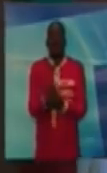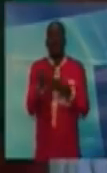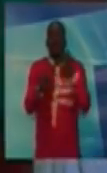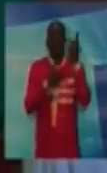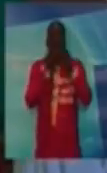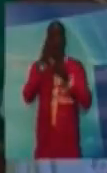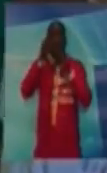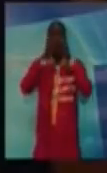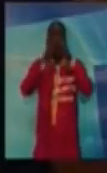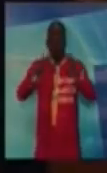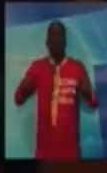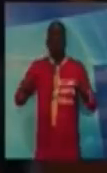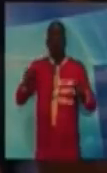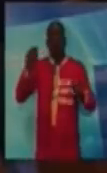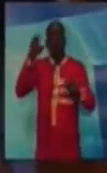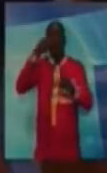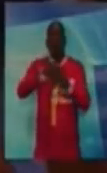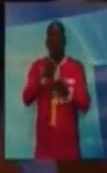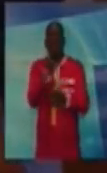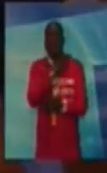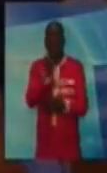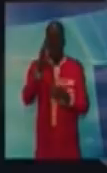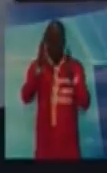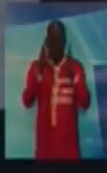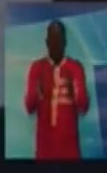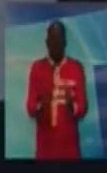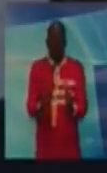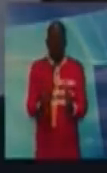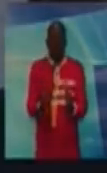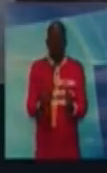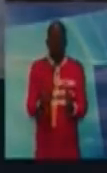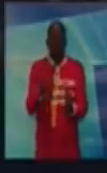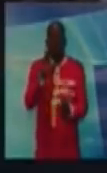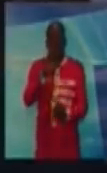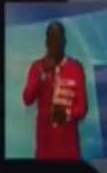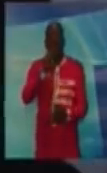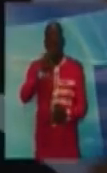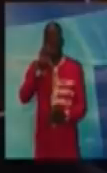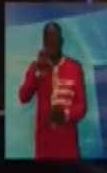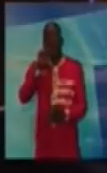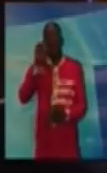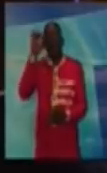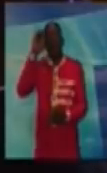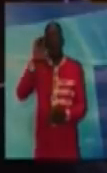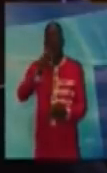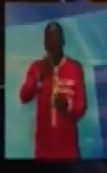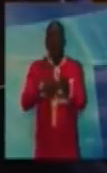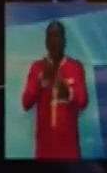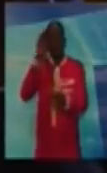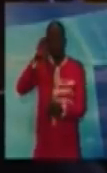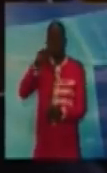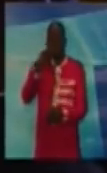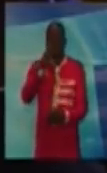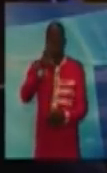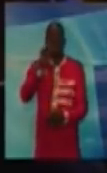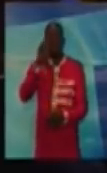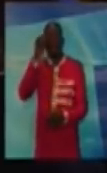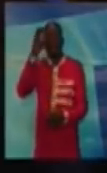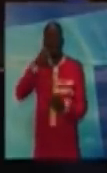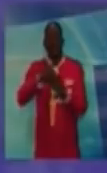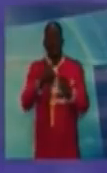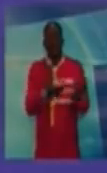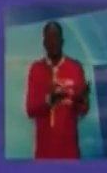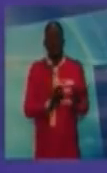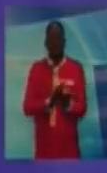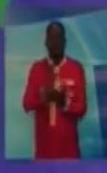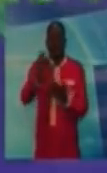Visite des stands des startups burkinabè, e-finance, e-agriculture, e-gaming, entendez par